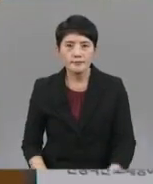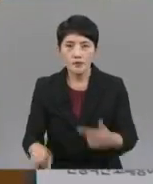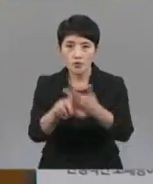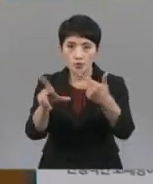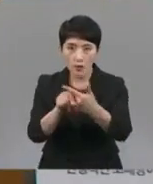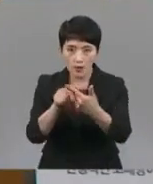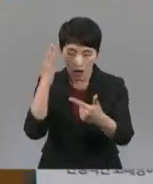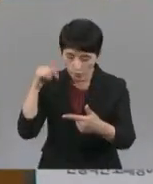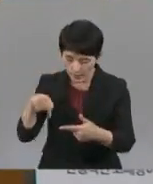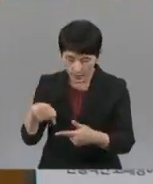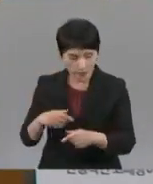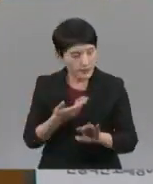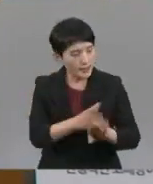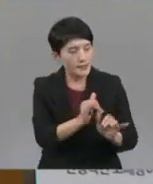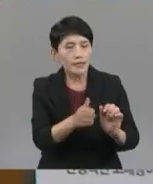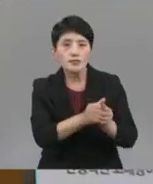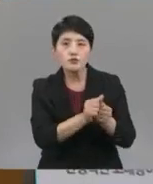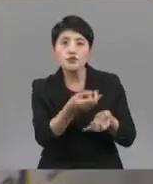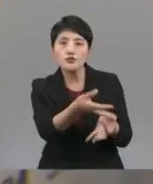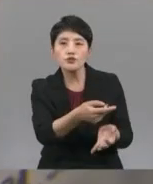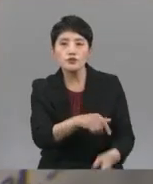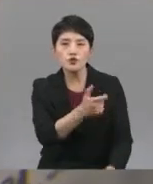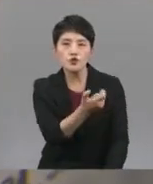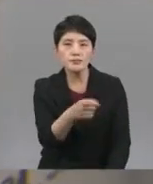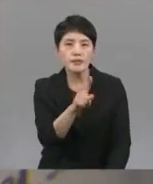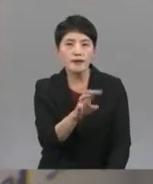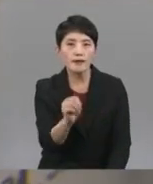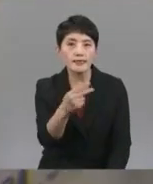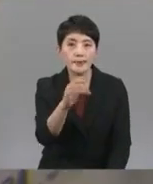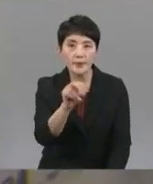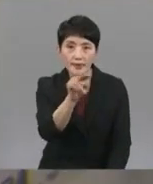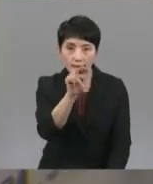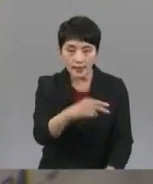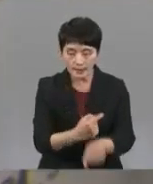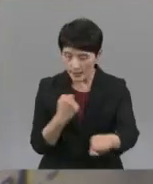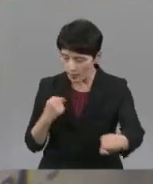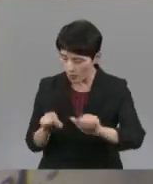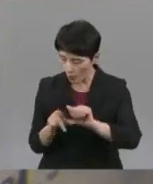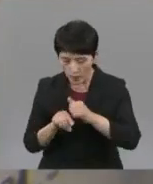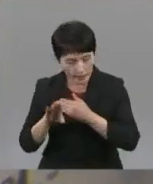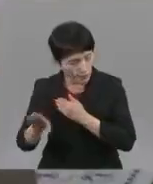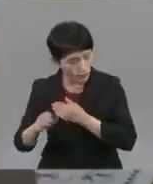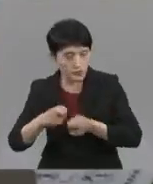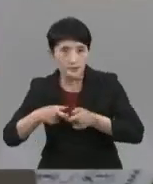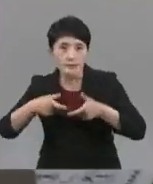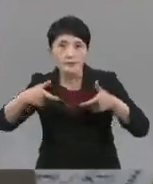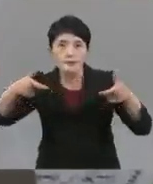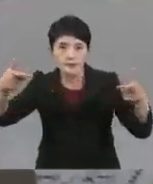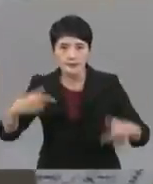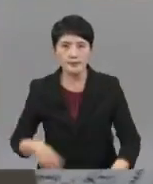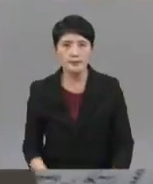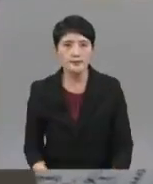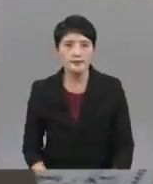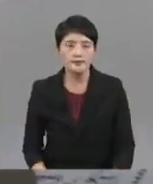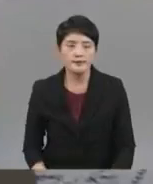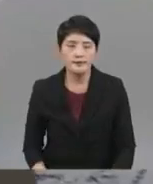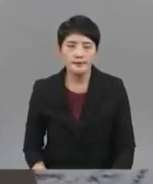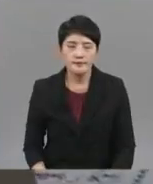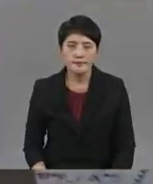по сравнению с прошлым годом Хотя эксперты прогнозируют его дальнейшее сокращение